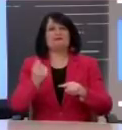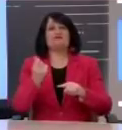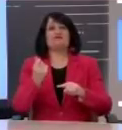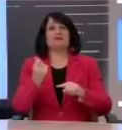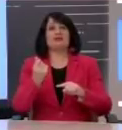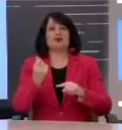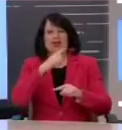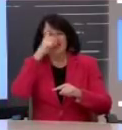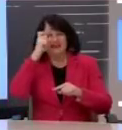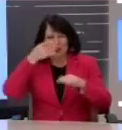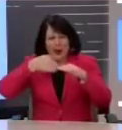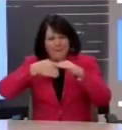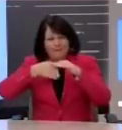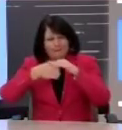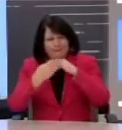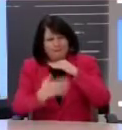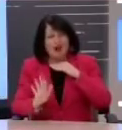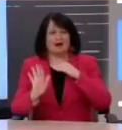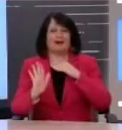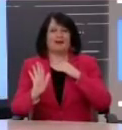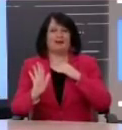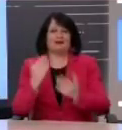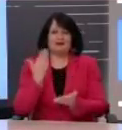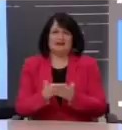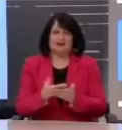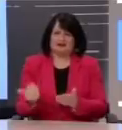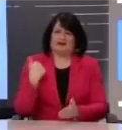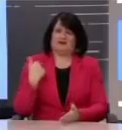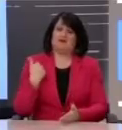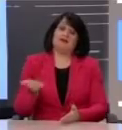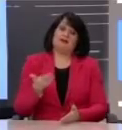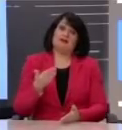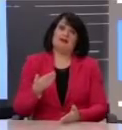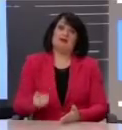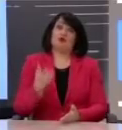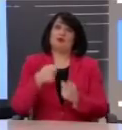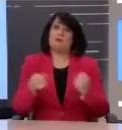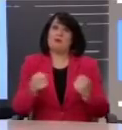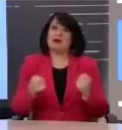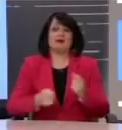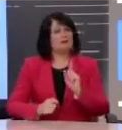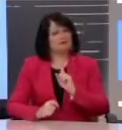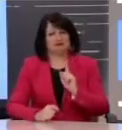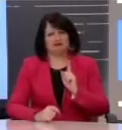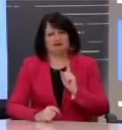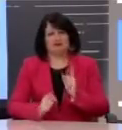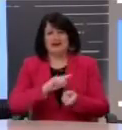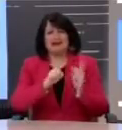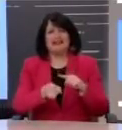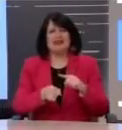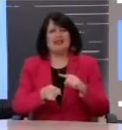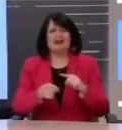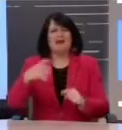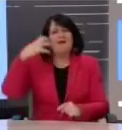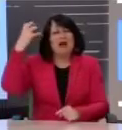τον κάβο, ότι δεν απαιτούνται νέα μέτρα, σε αντίθεση με όσα